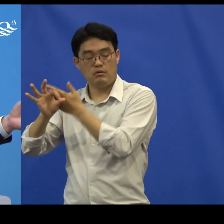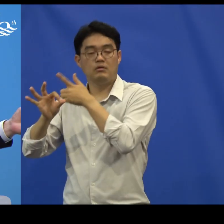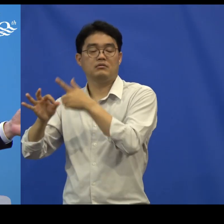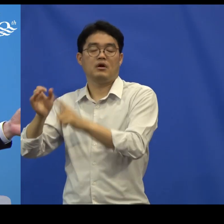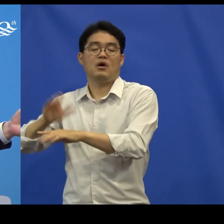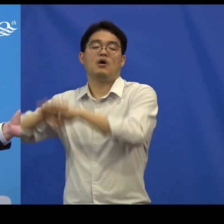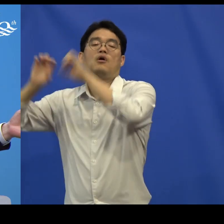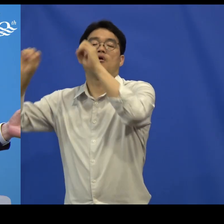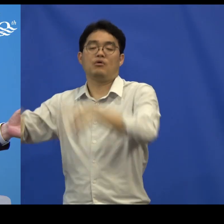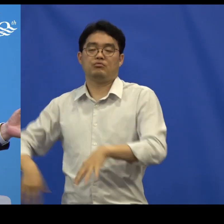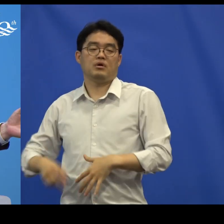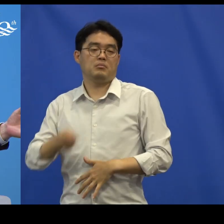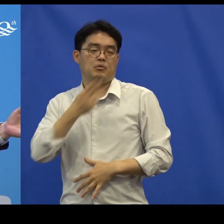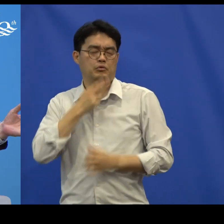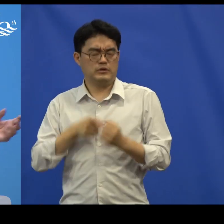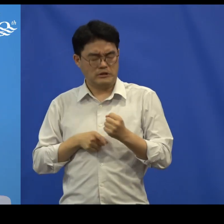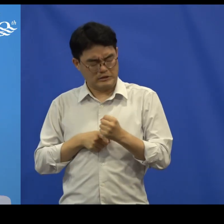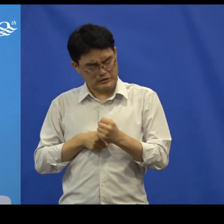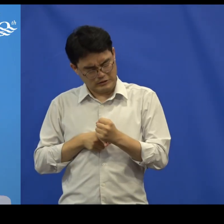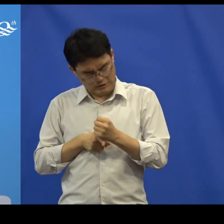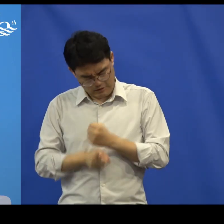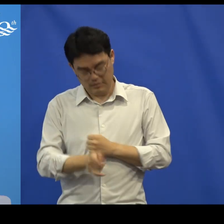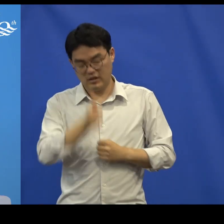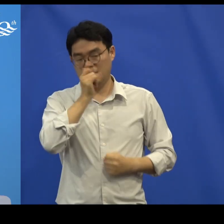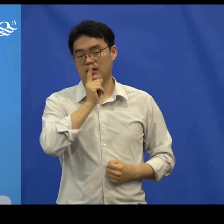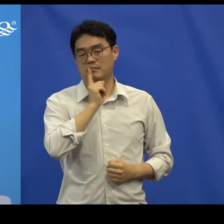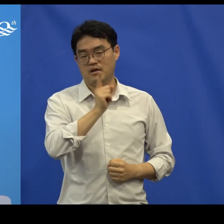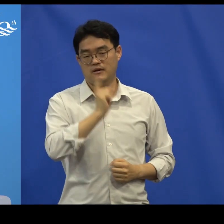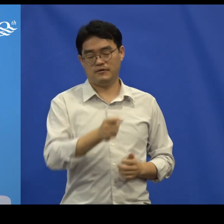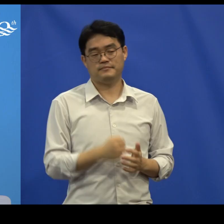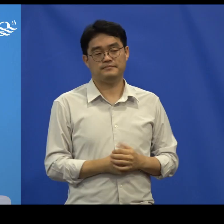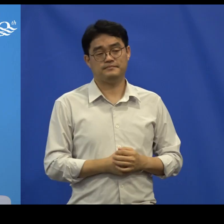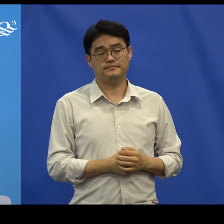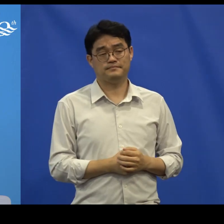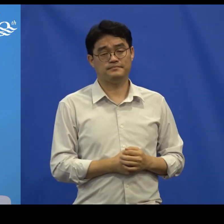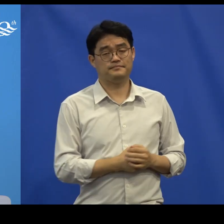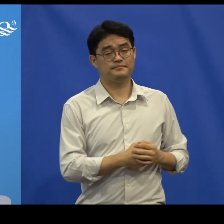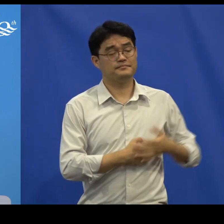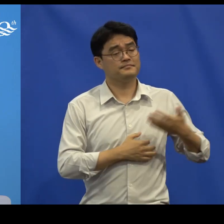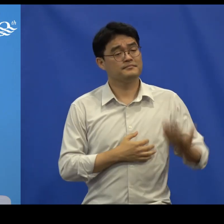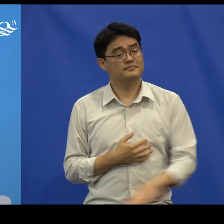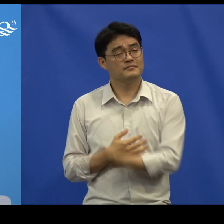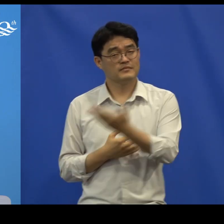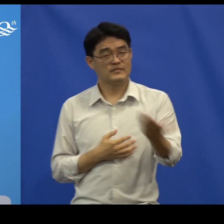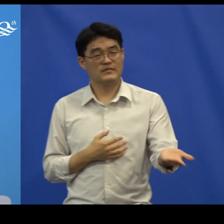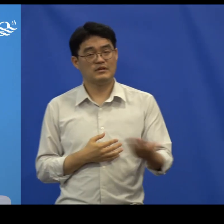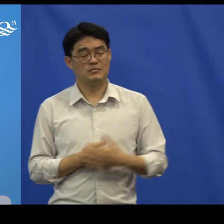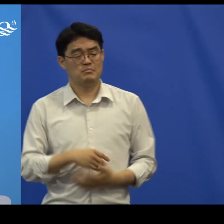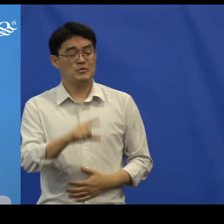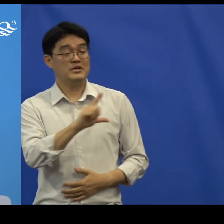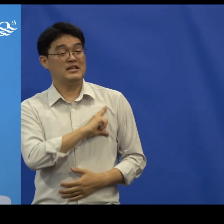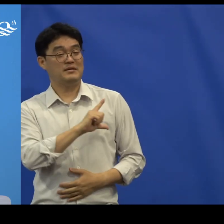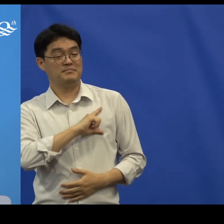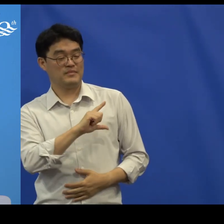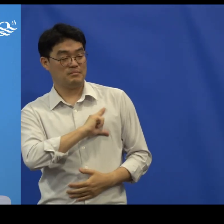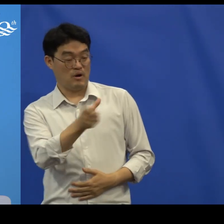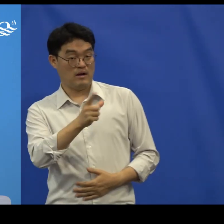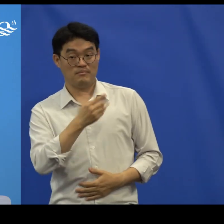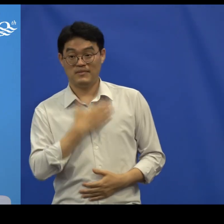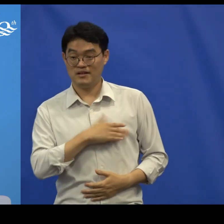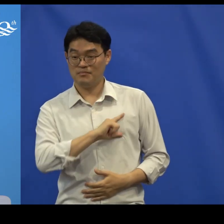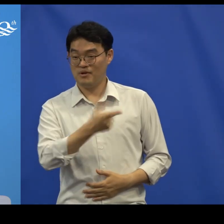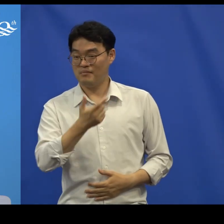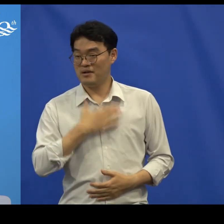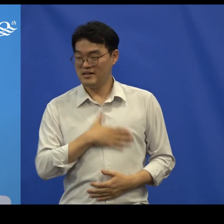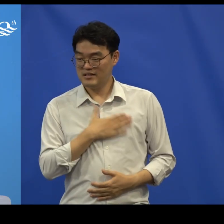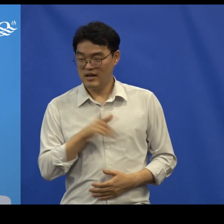아무도 기억해 주지 않아요. 이름을 내고 명함에 별별 걸 다 새겨 넣고 자랑도